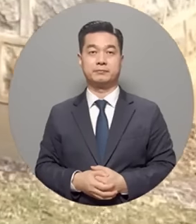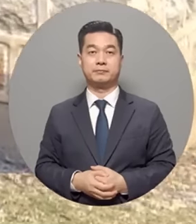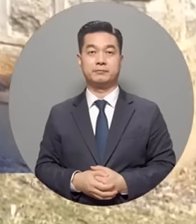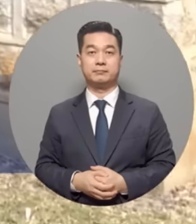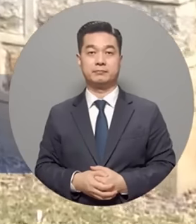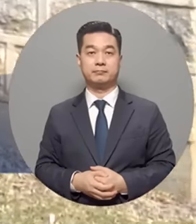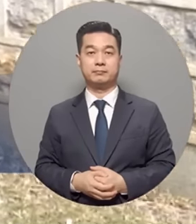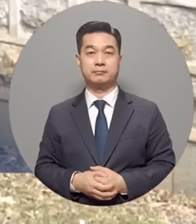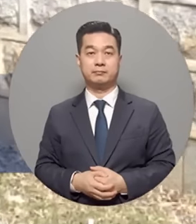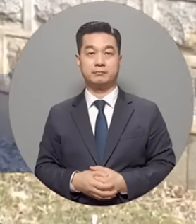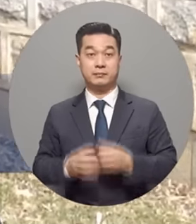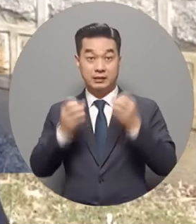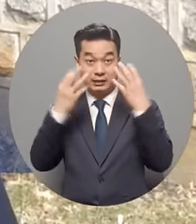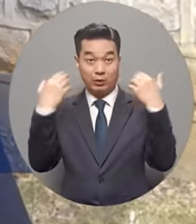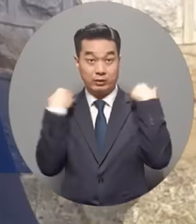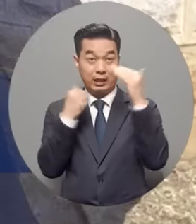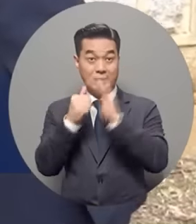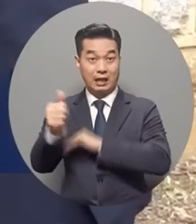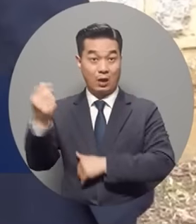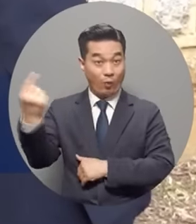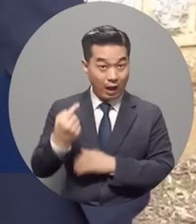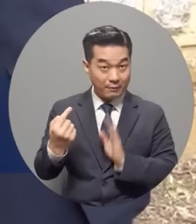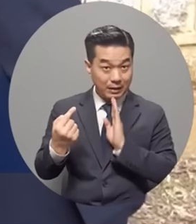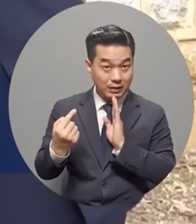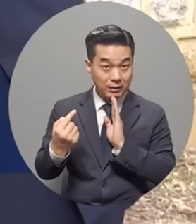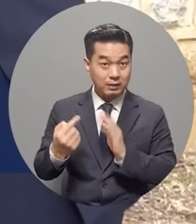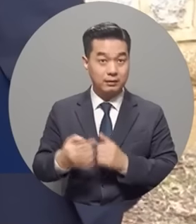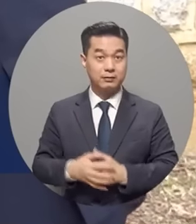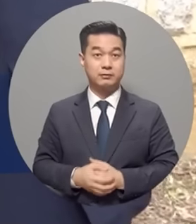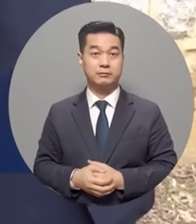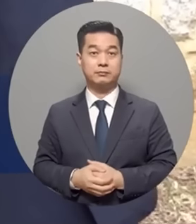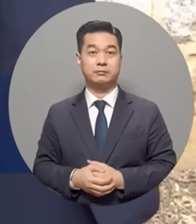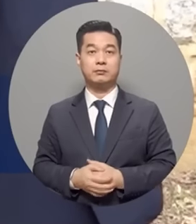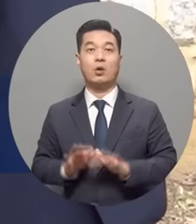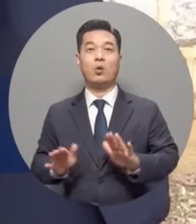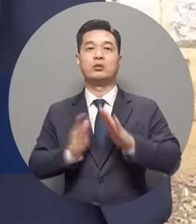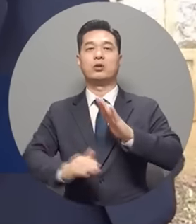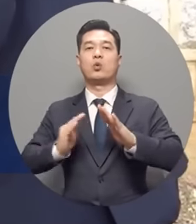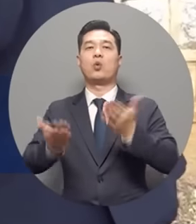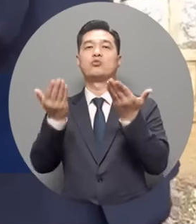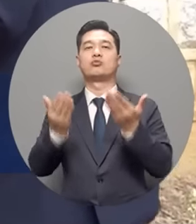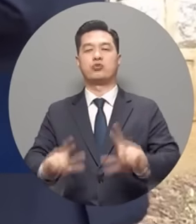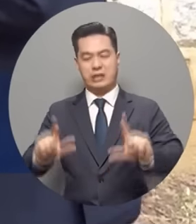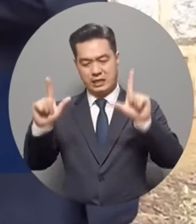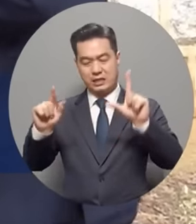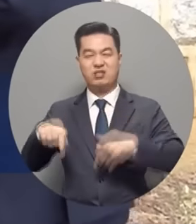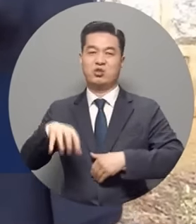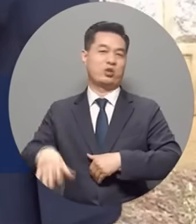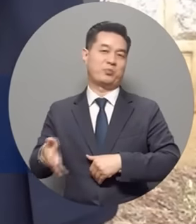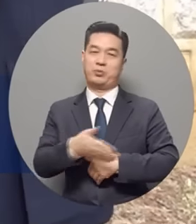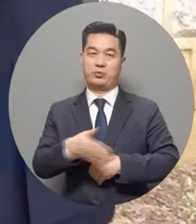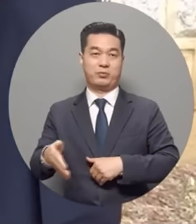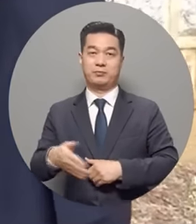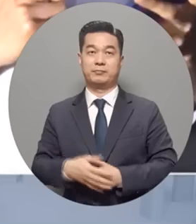New ambassador came. Yeah, but it's a public holiday today in Canberra, so he's not